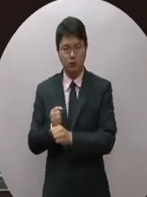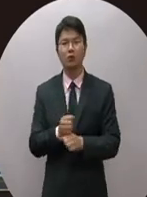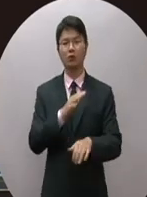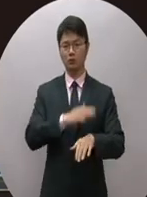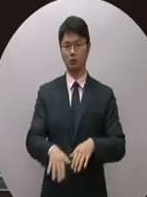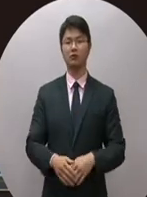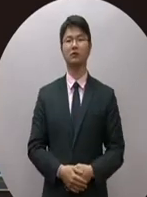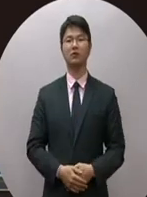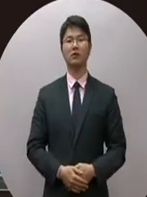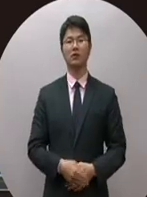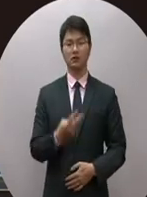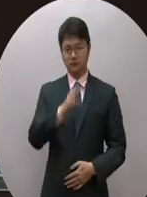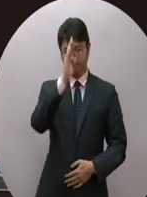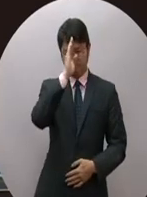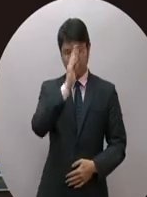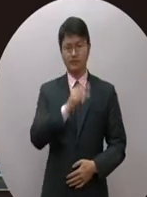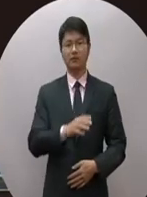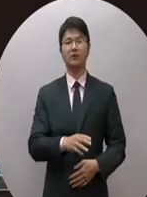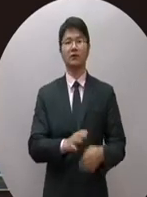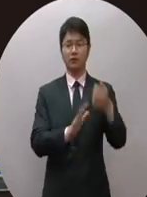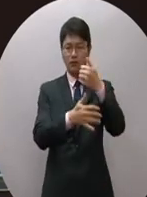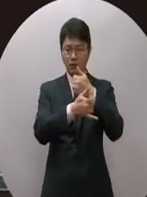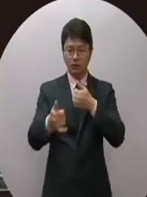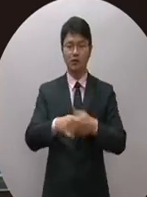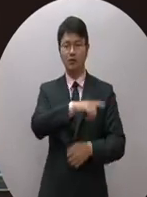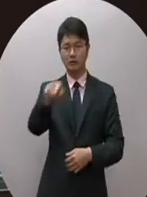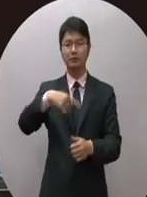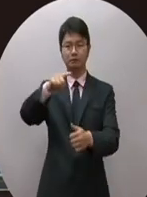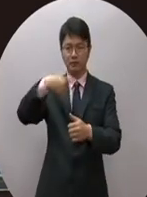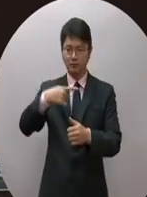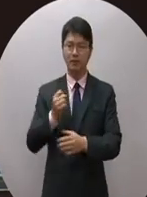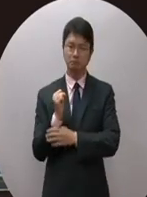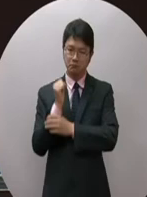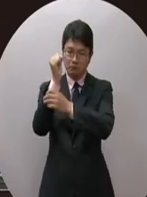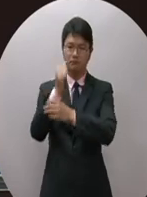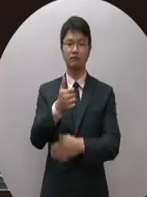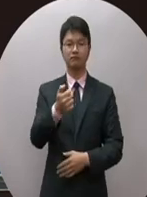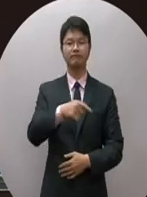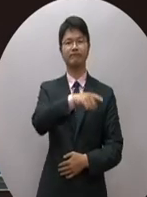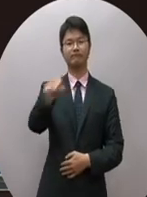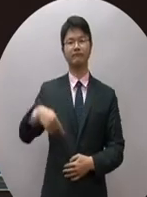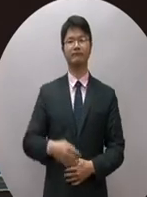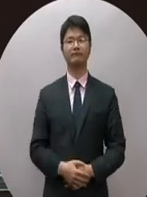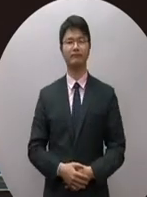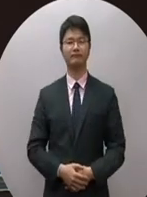院委员先进多多指教支持，谢谢大家。